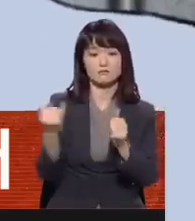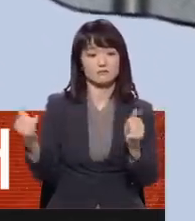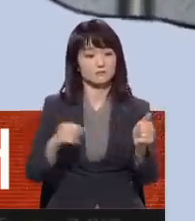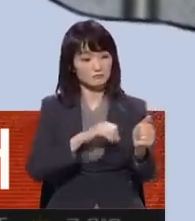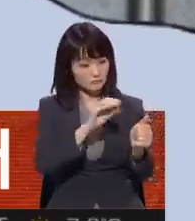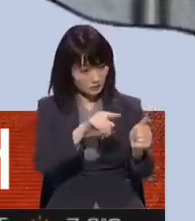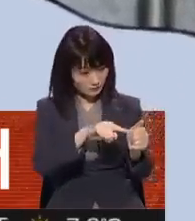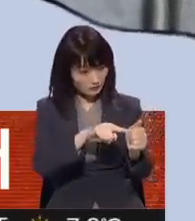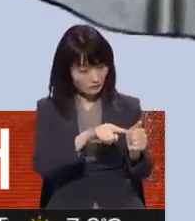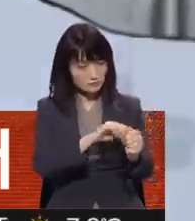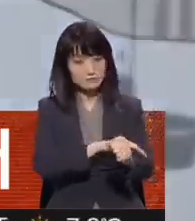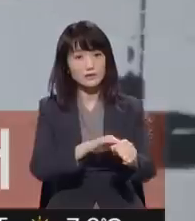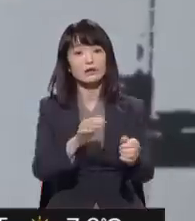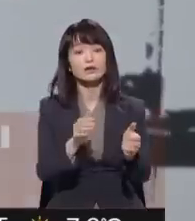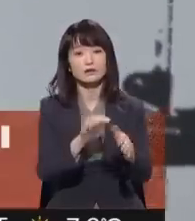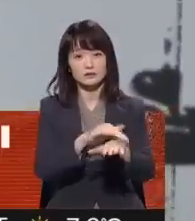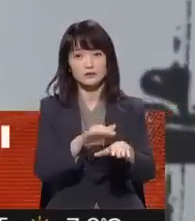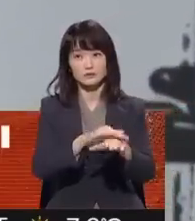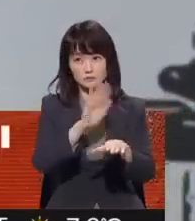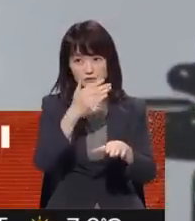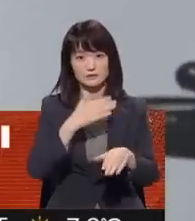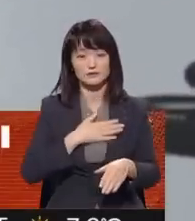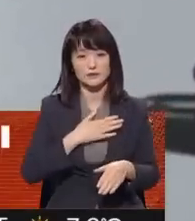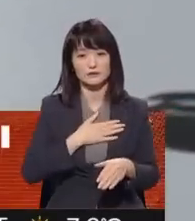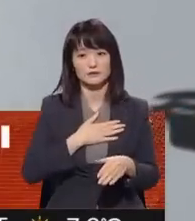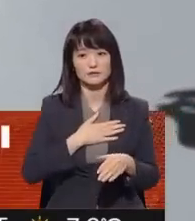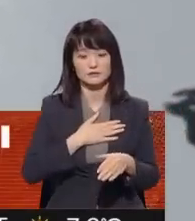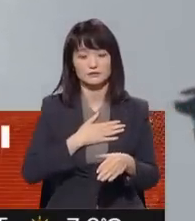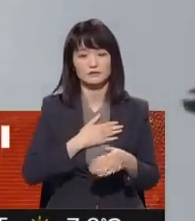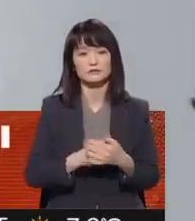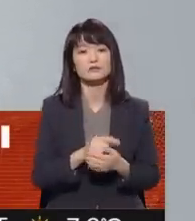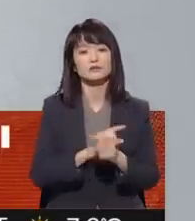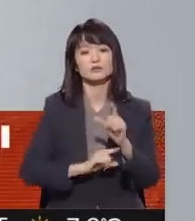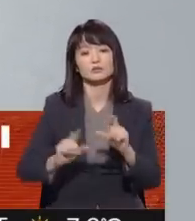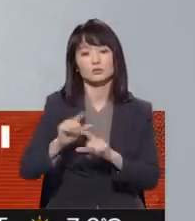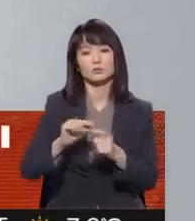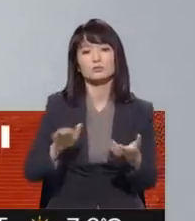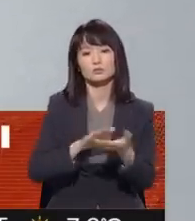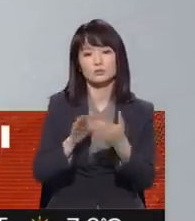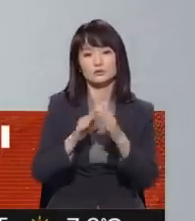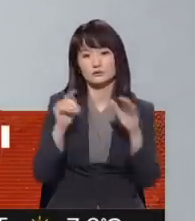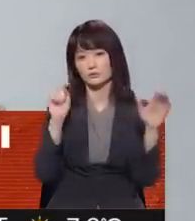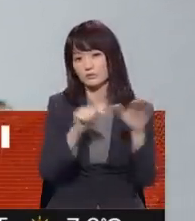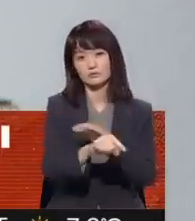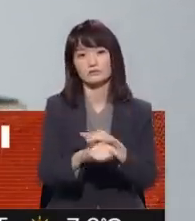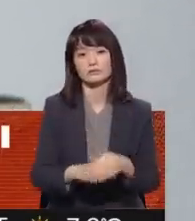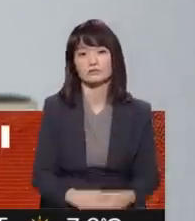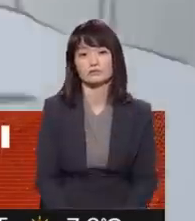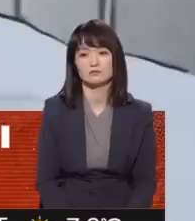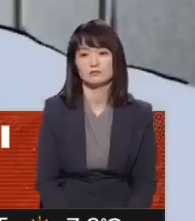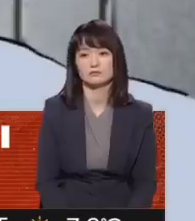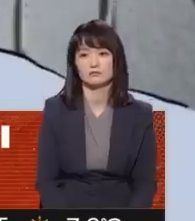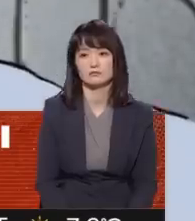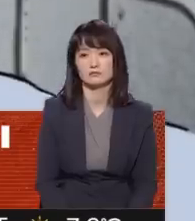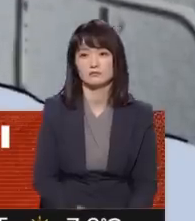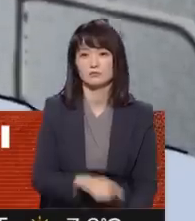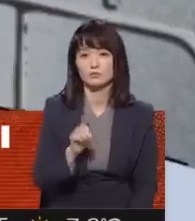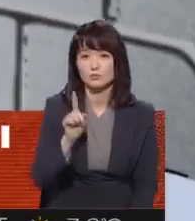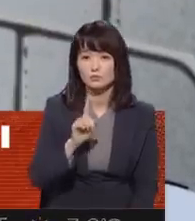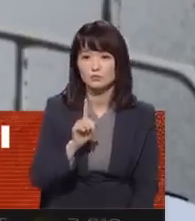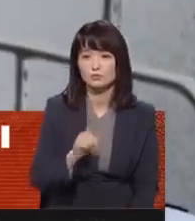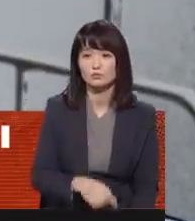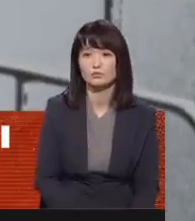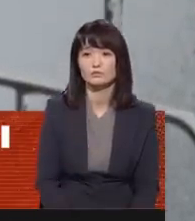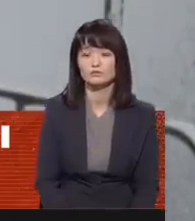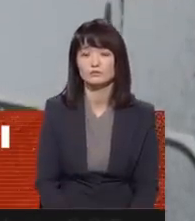당신이 잘 해결했으면 됐다 상황 끝났으니까 나는 좀 더 놀다 가겠다라고 얘기를 한 겁니다 야 소장님 어쩜 좋습니까